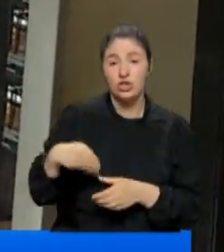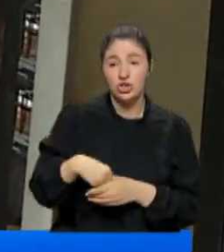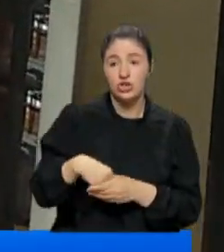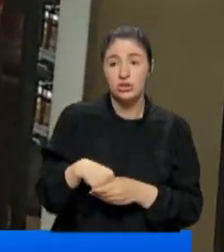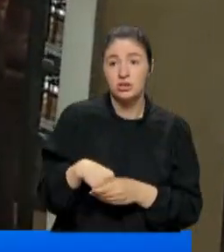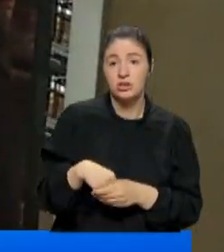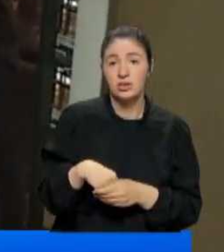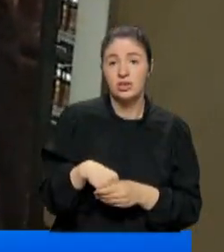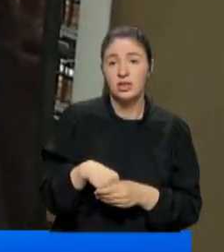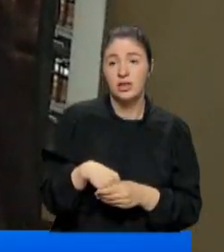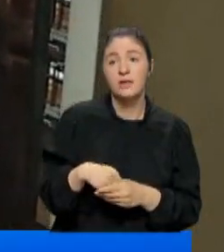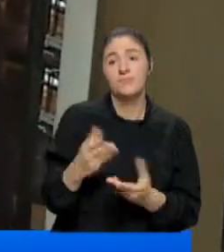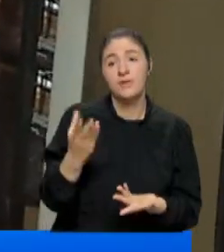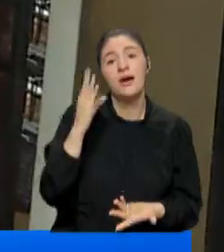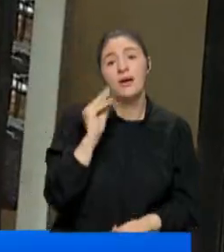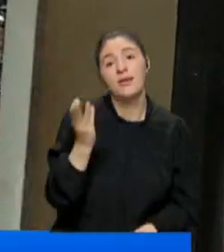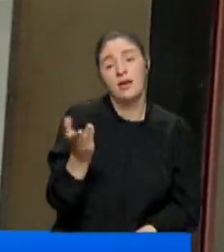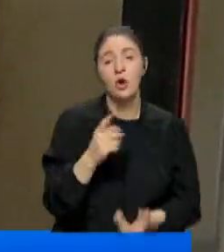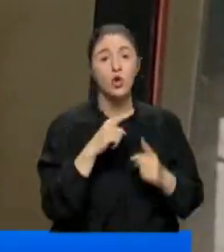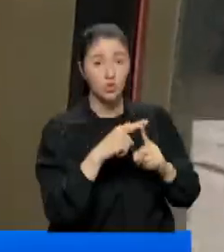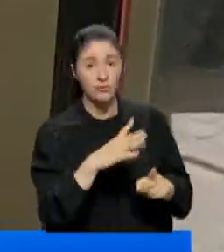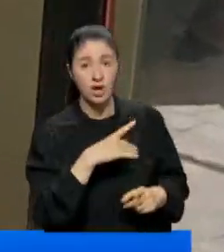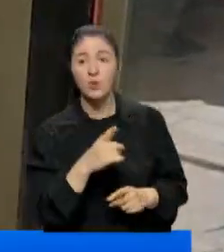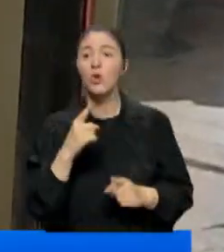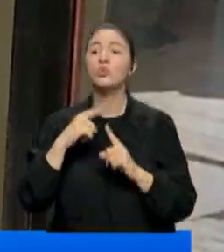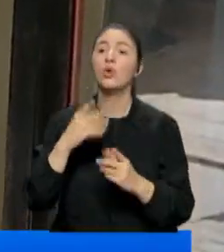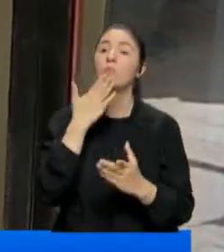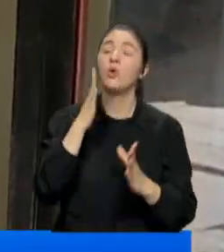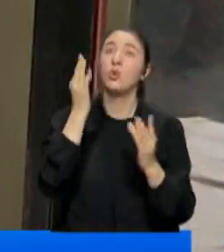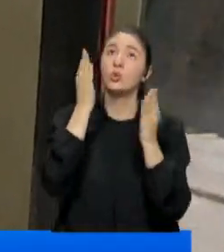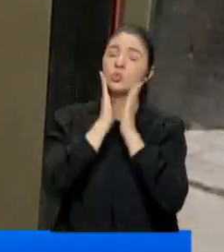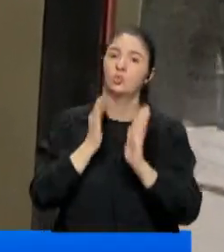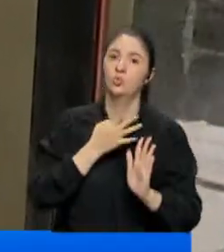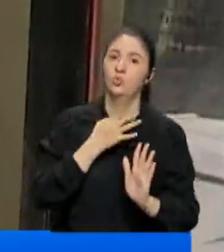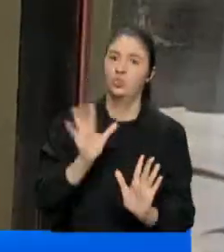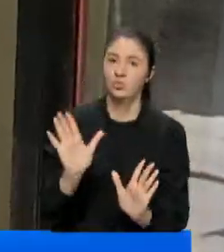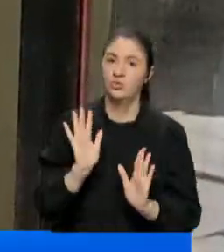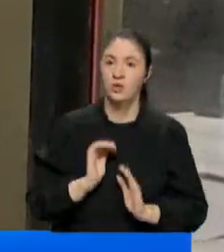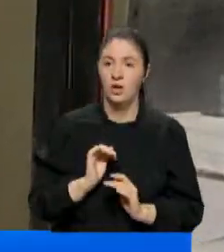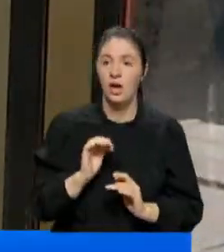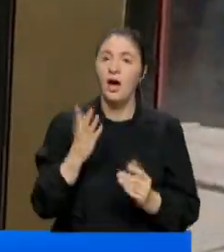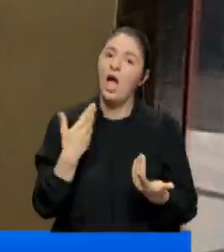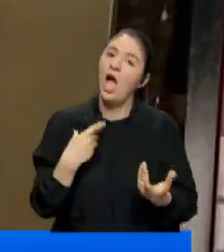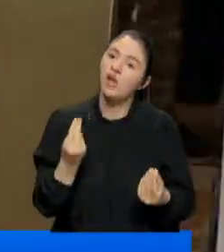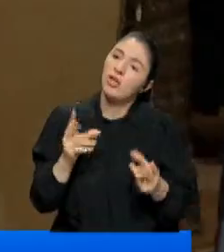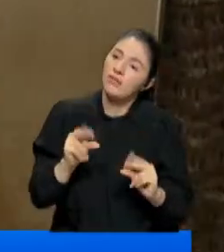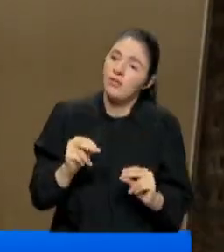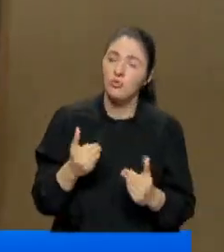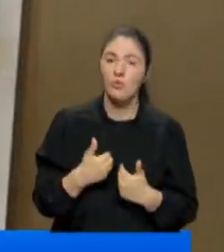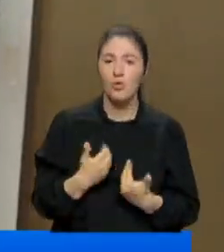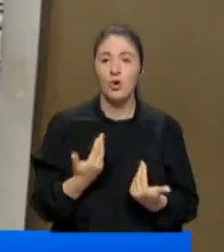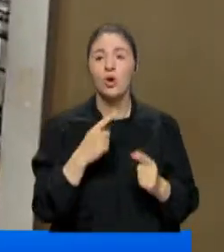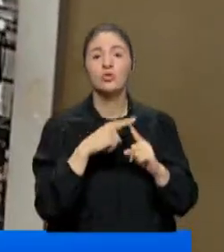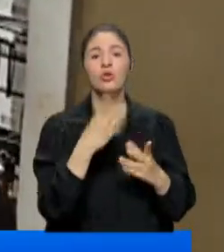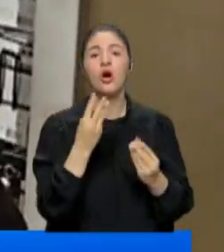için anla yani. Torun var mı? Yok, torunum yok çok şükür. Anca yetiriyoruz yani.